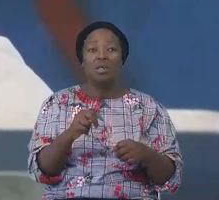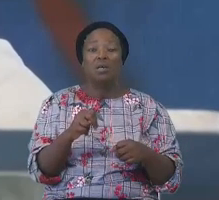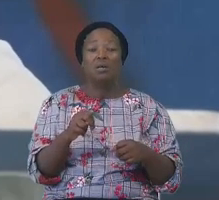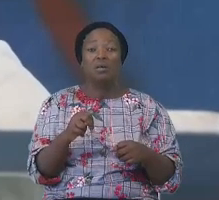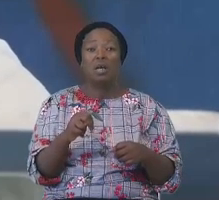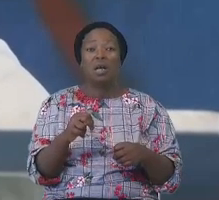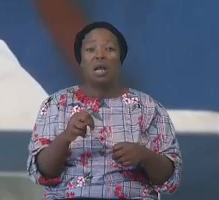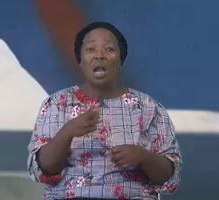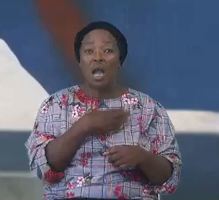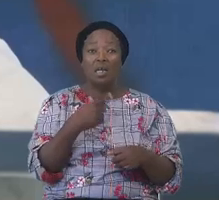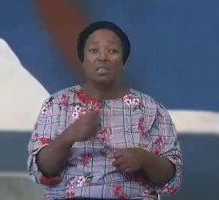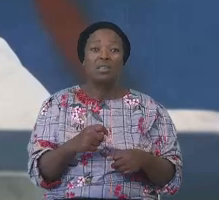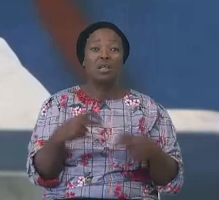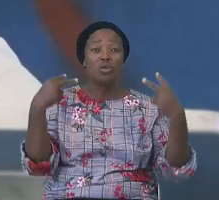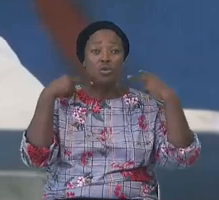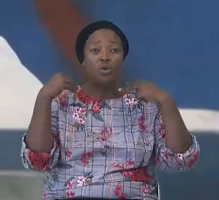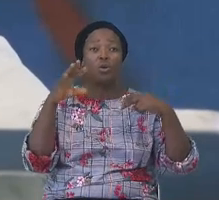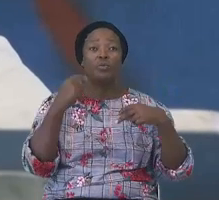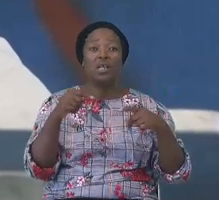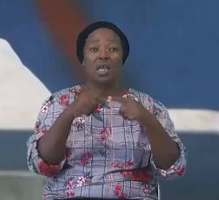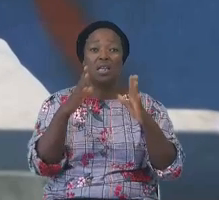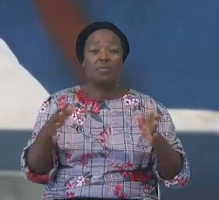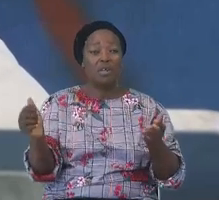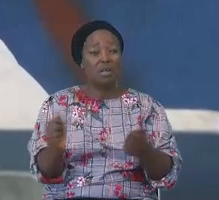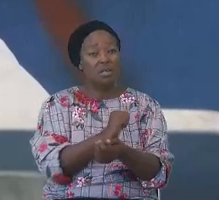Le pouvoir du péché est brisé.